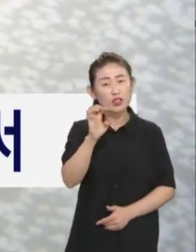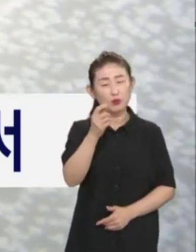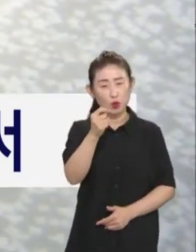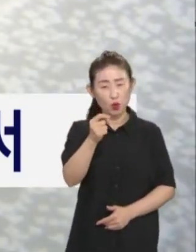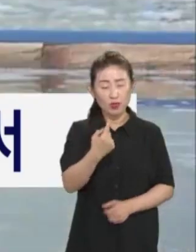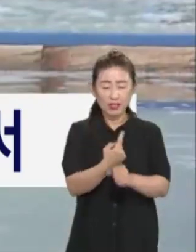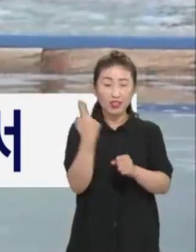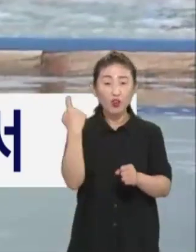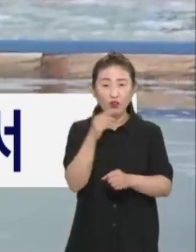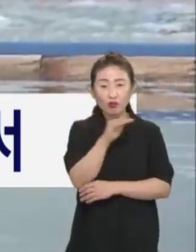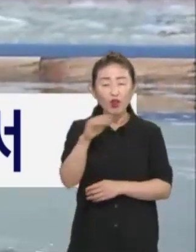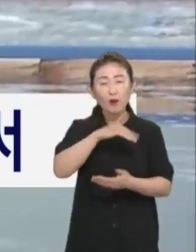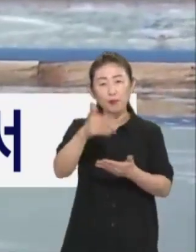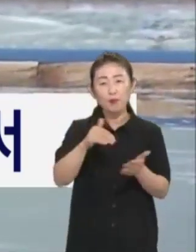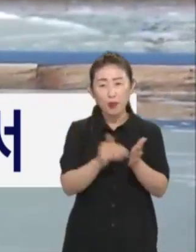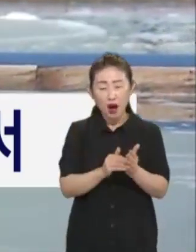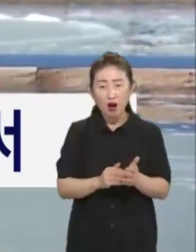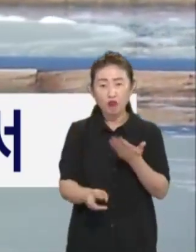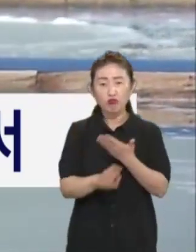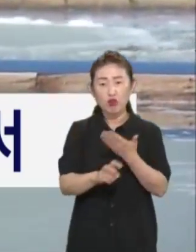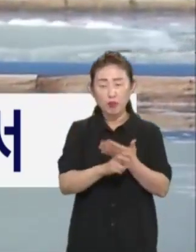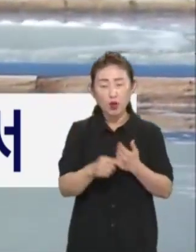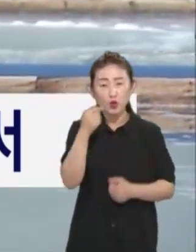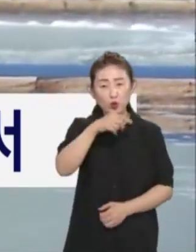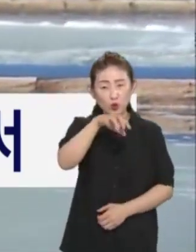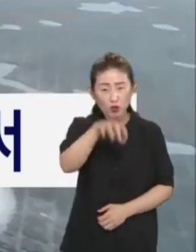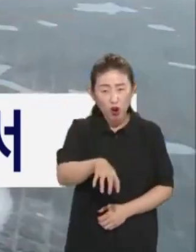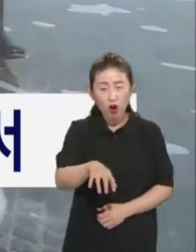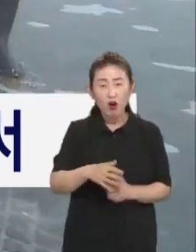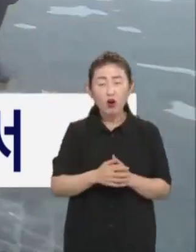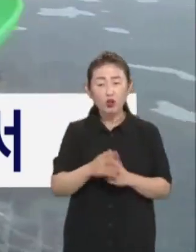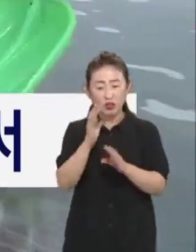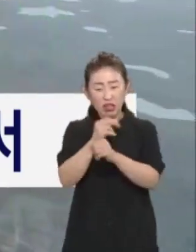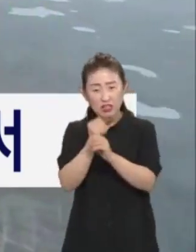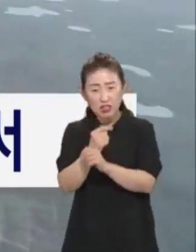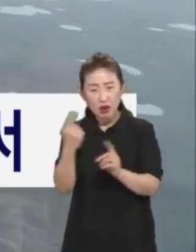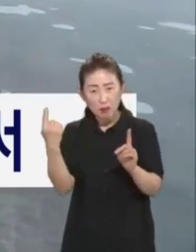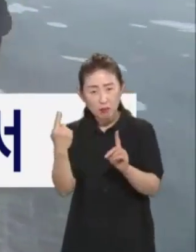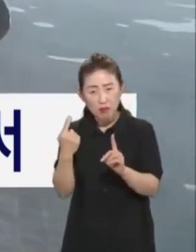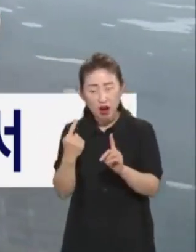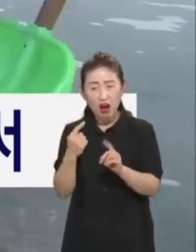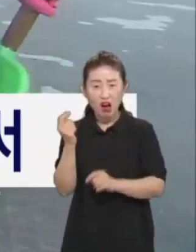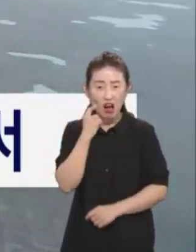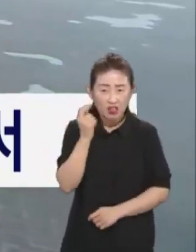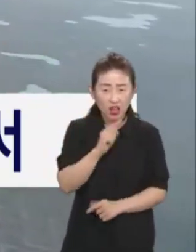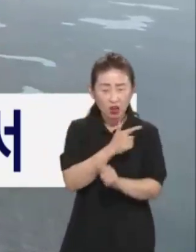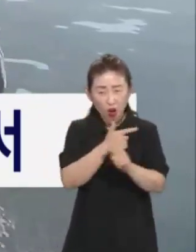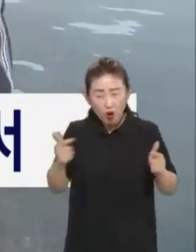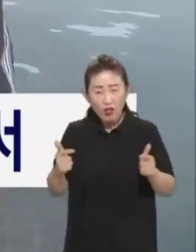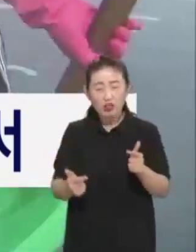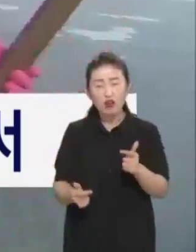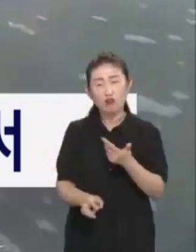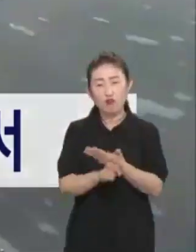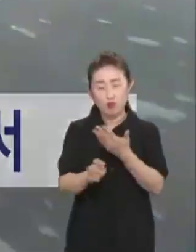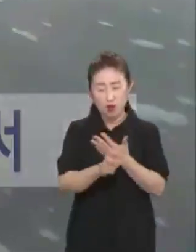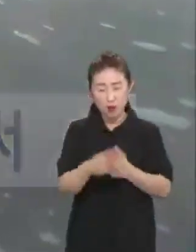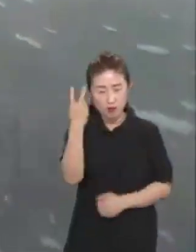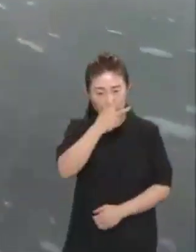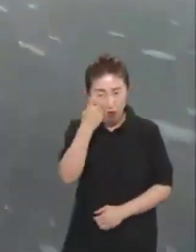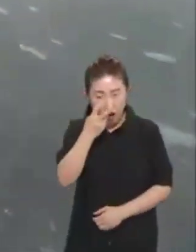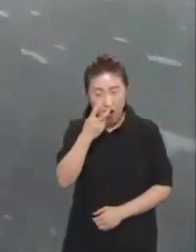있으며 해경은 무허가 염전과 식용 불가 소금 유통, 원산지 허위 표기 등을 단속할 예정으로 천일염